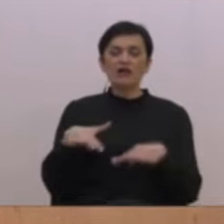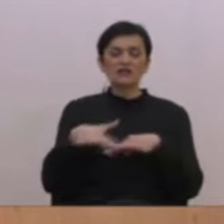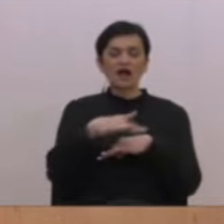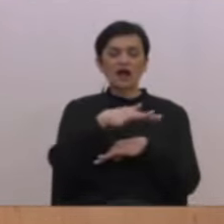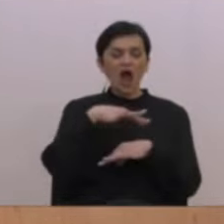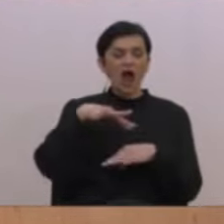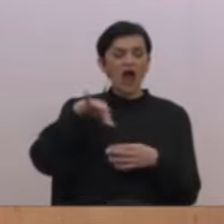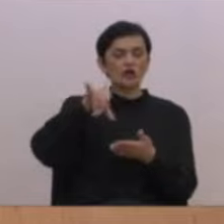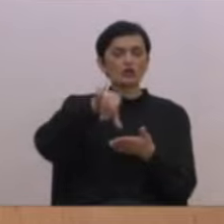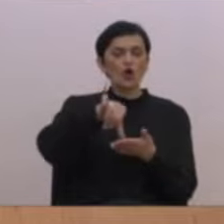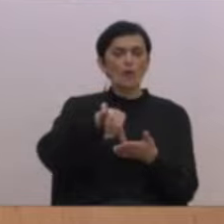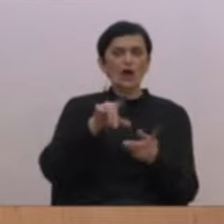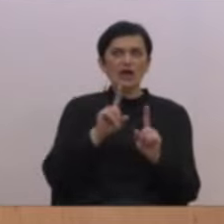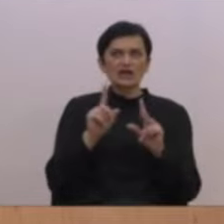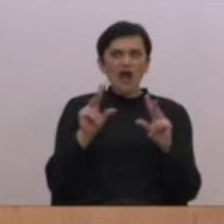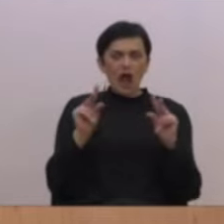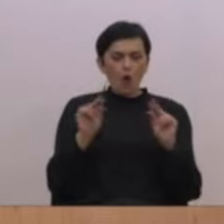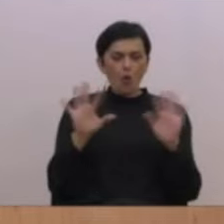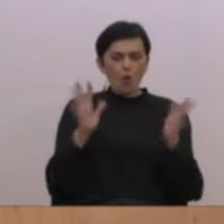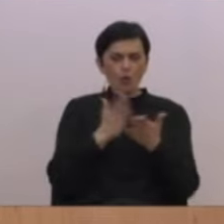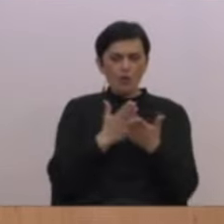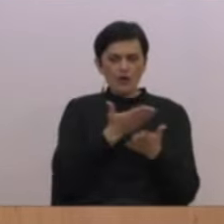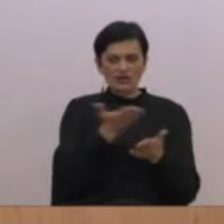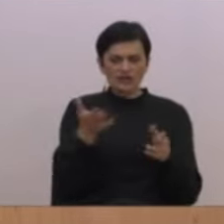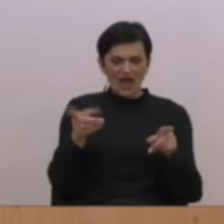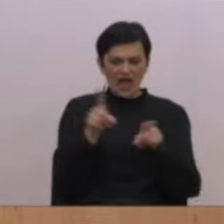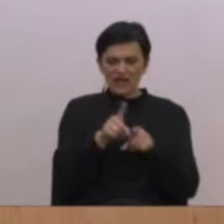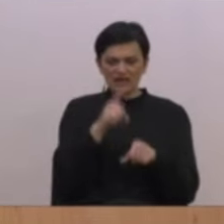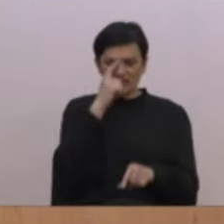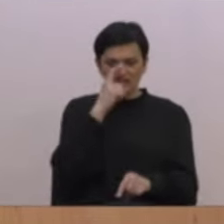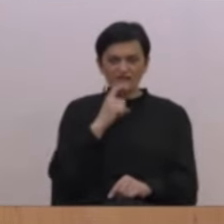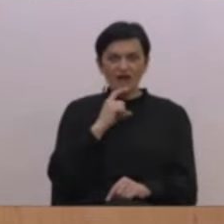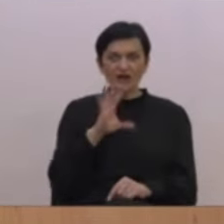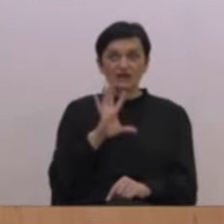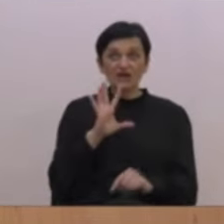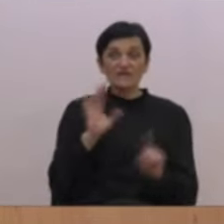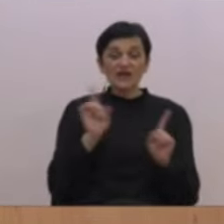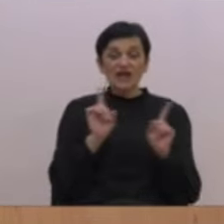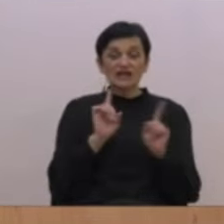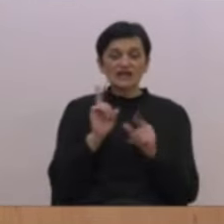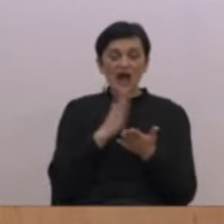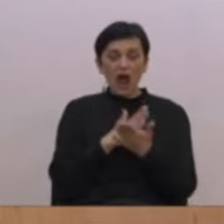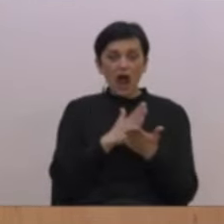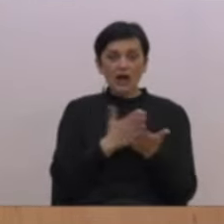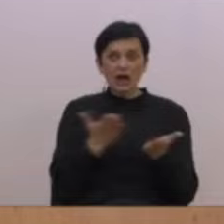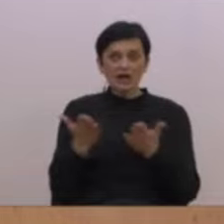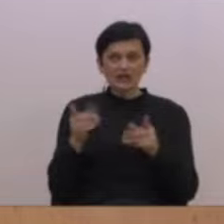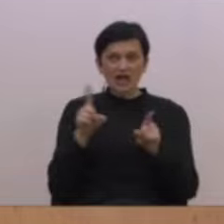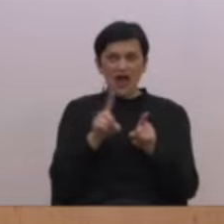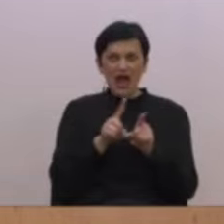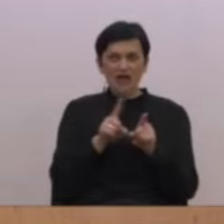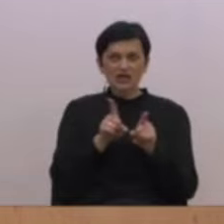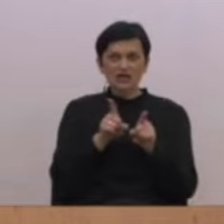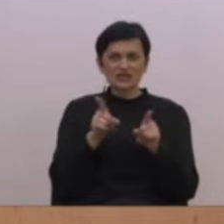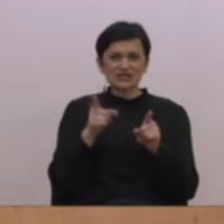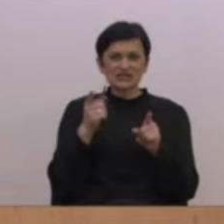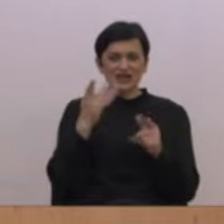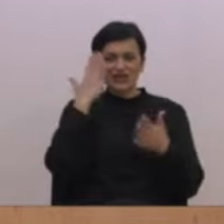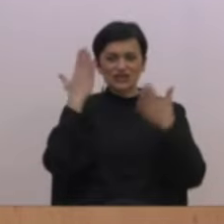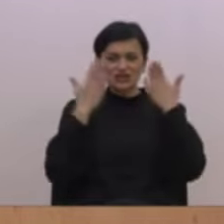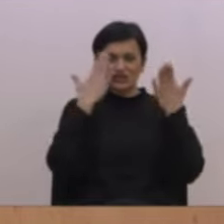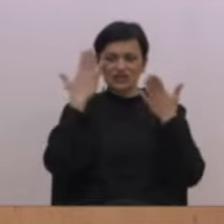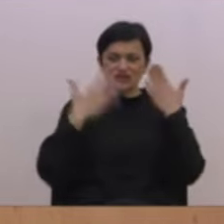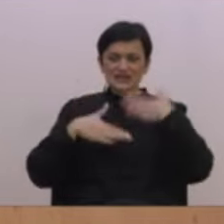ყოფნა. Რა უბედურება გჭირთ, ეგეთი ვერ გავიგე. რა ხდება ეს? აი ეს ჟრიამული